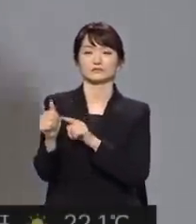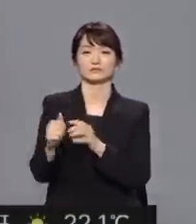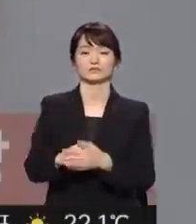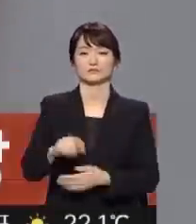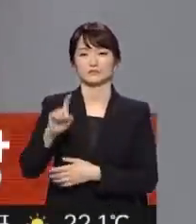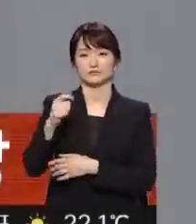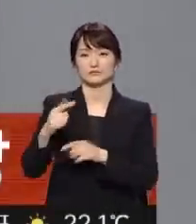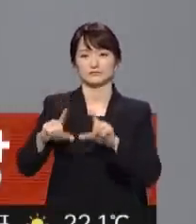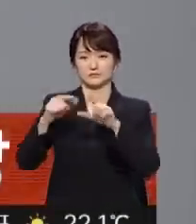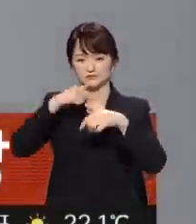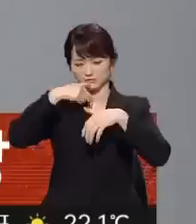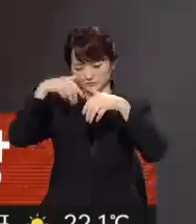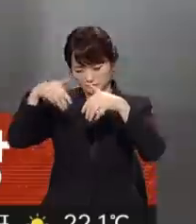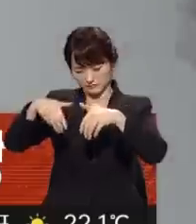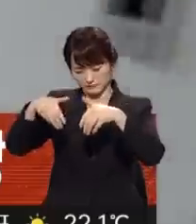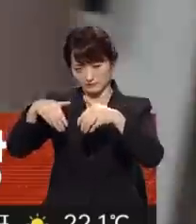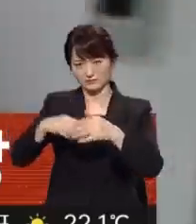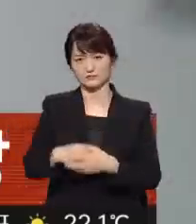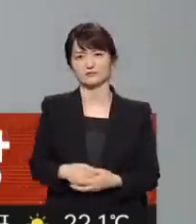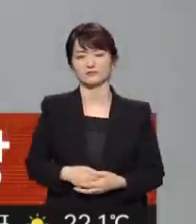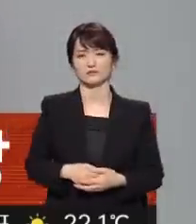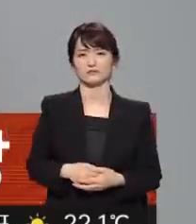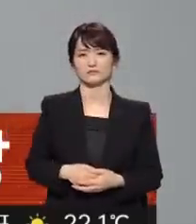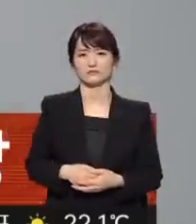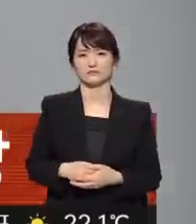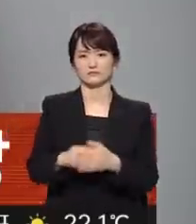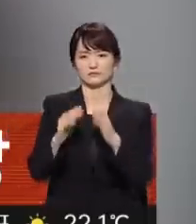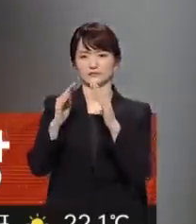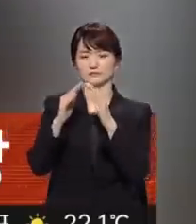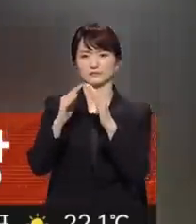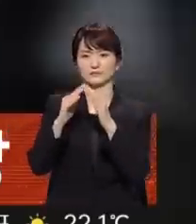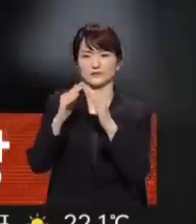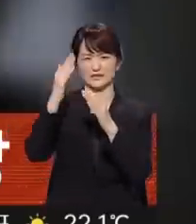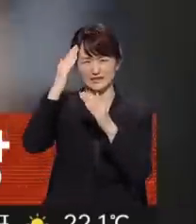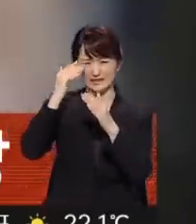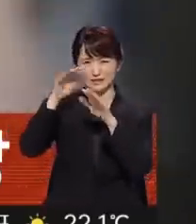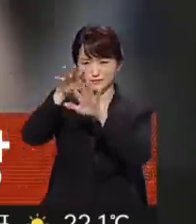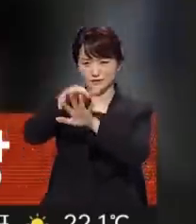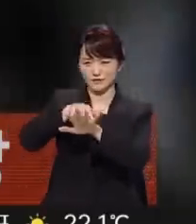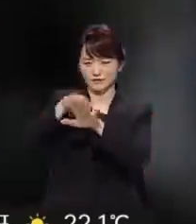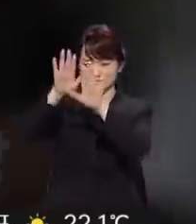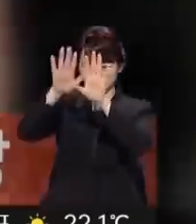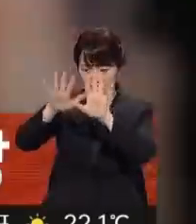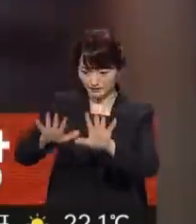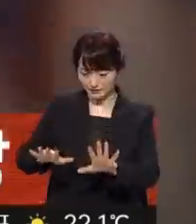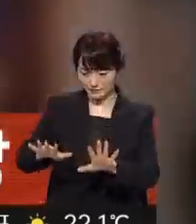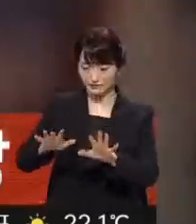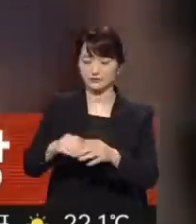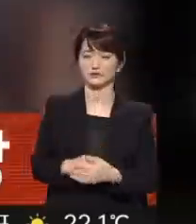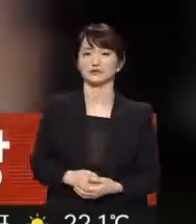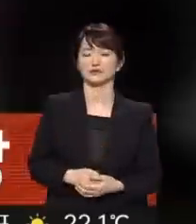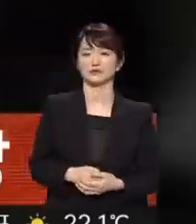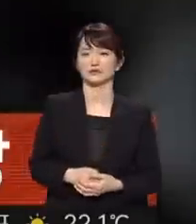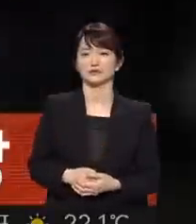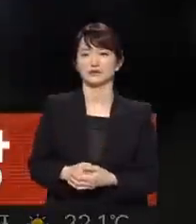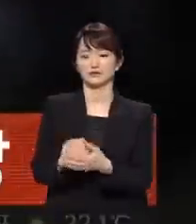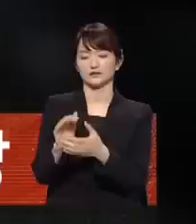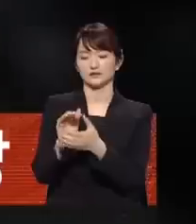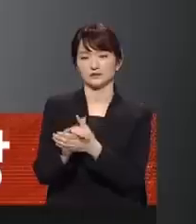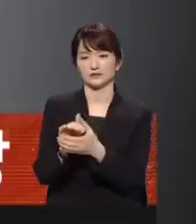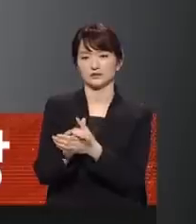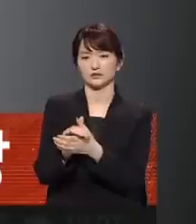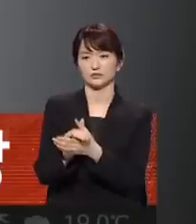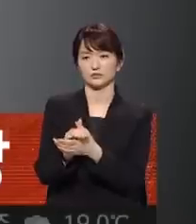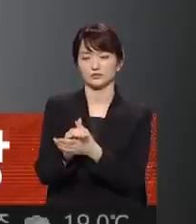16일날 비가 왔단 말이에요. 그러니까 집에 암막커튼이라고 하시죠. 빛 안 들어오게 쳐놓고 친구랑 같이 영화를 봤기 때문에 실제적으로